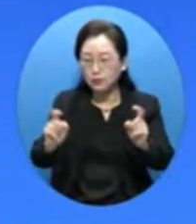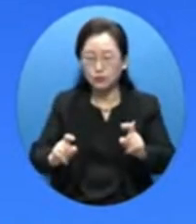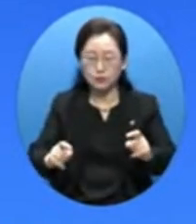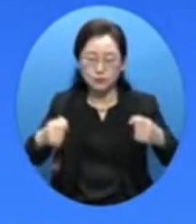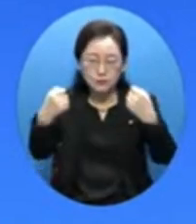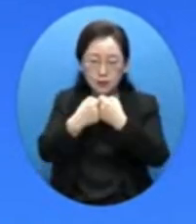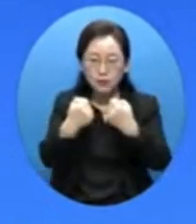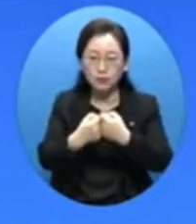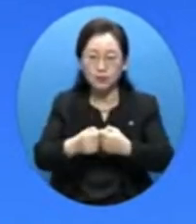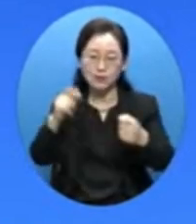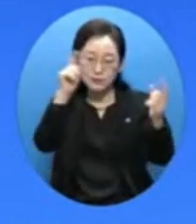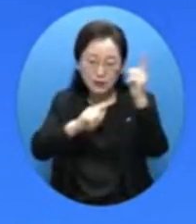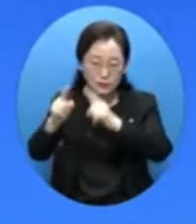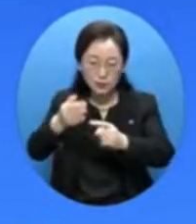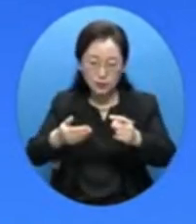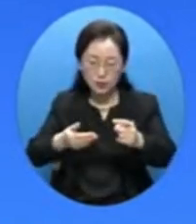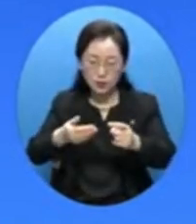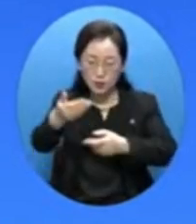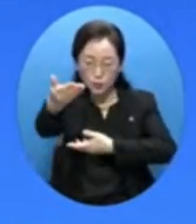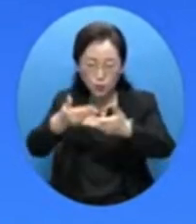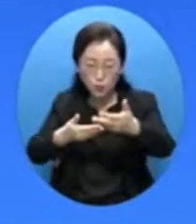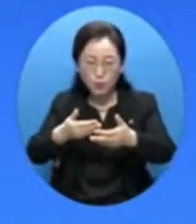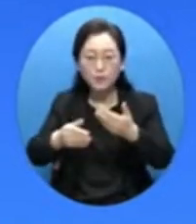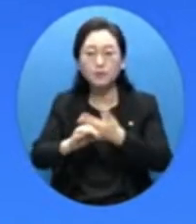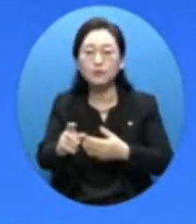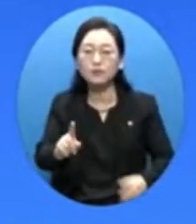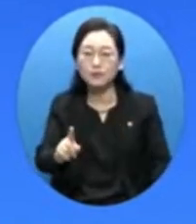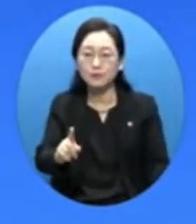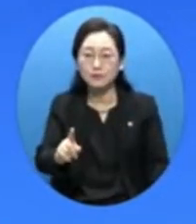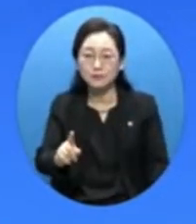싸우고 상처를 주었다면